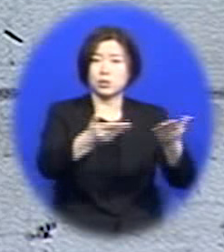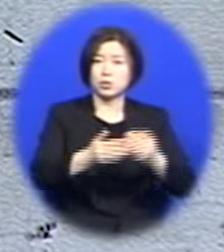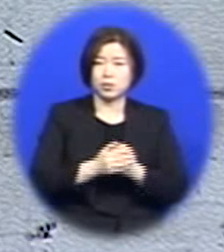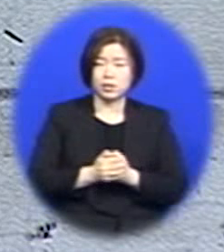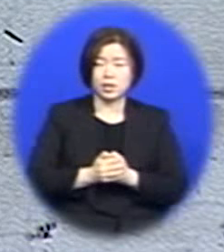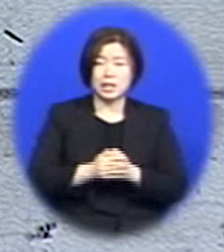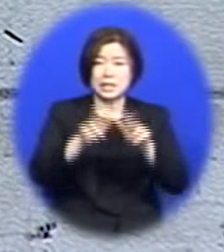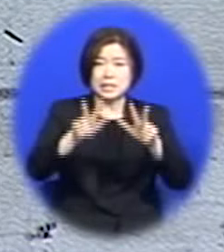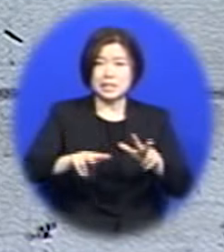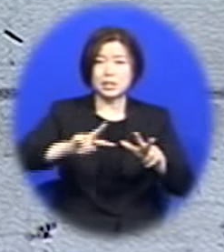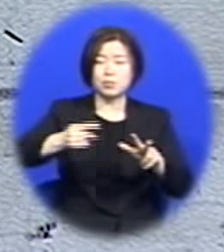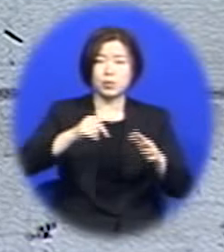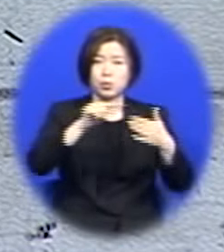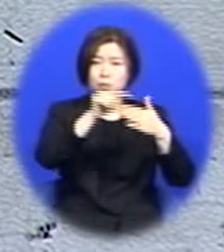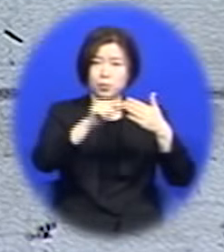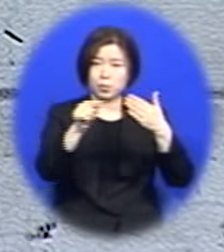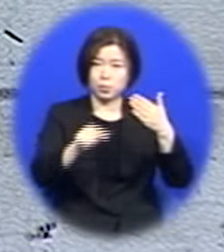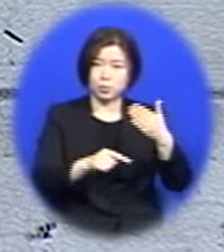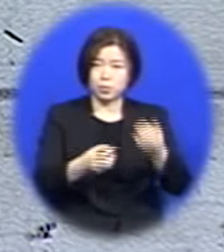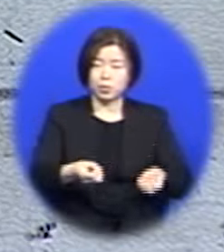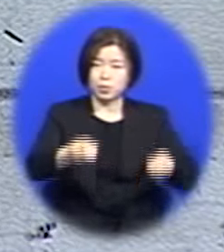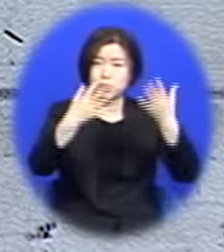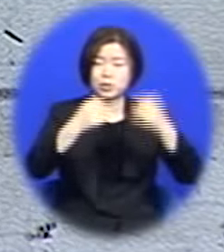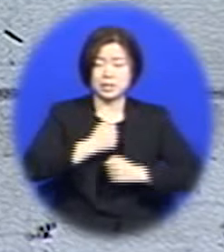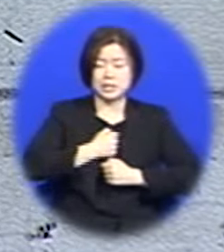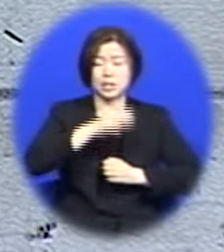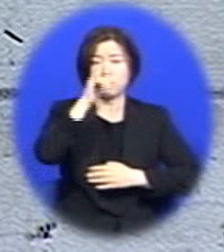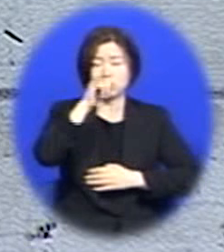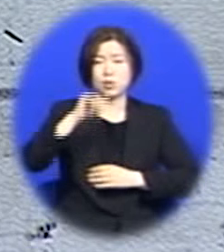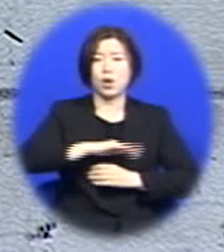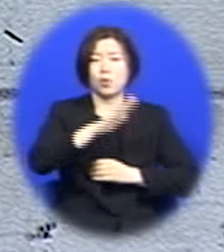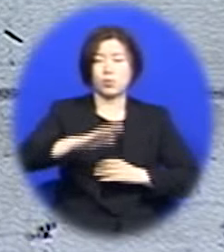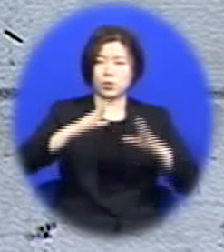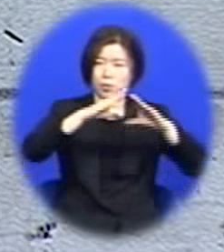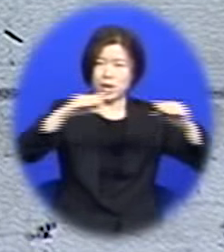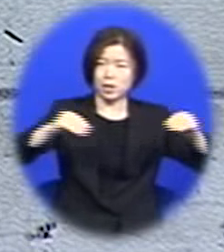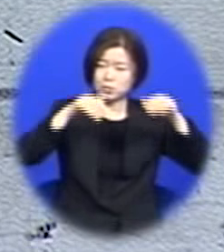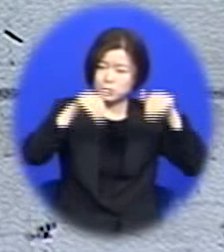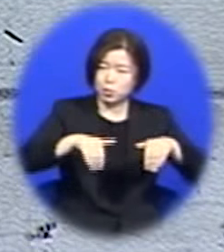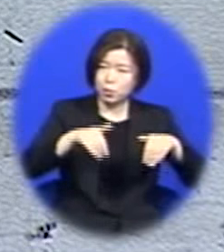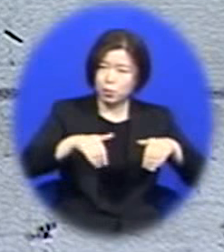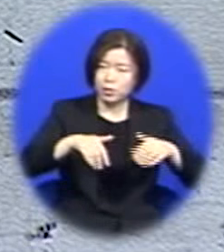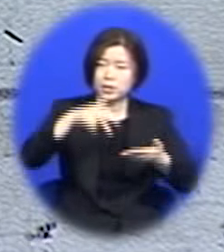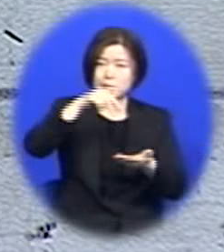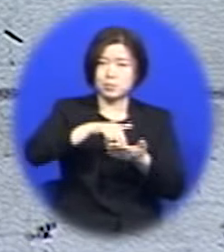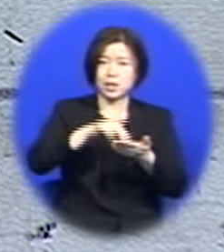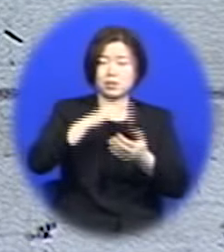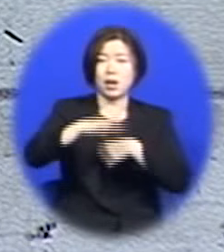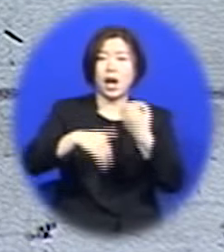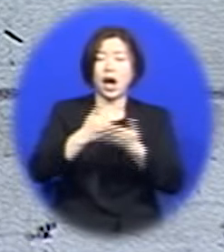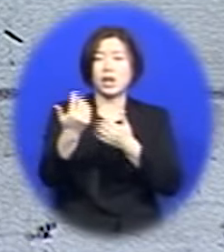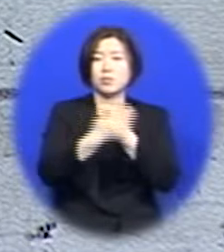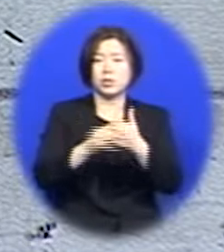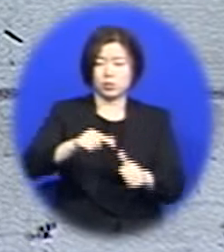지금도 유월절을 지킵니다. 우리가 애굽의 종이었다가 하나님의 은혜로 구원받았다.